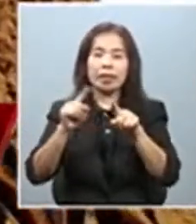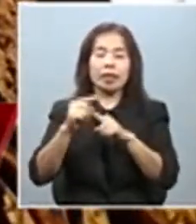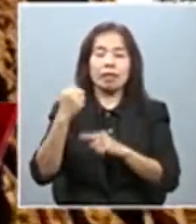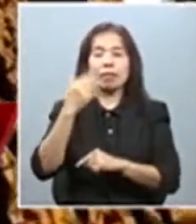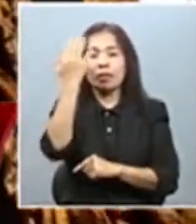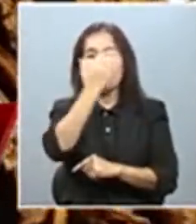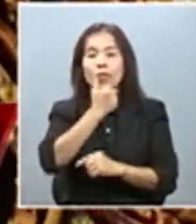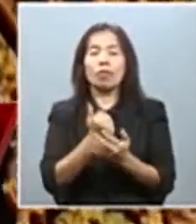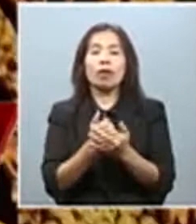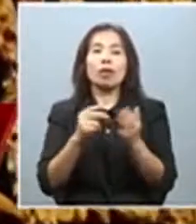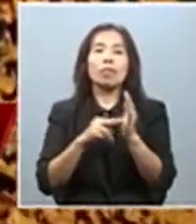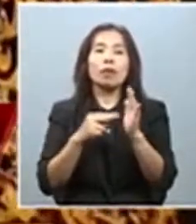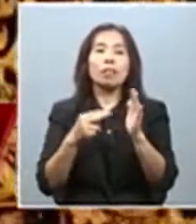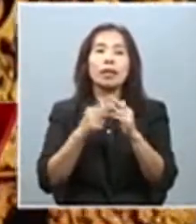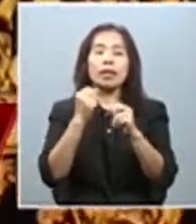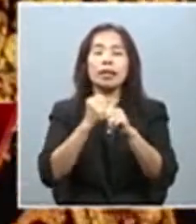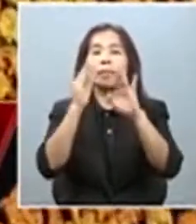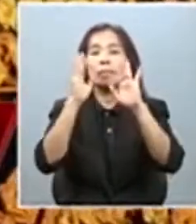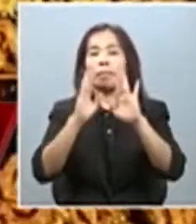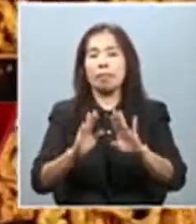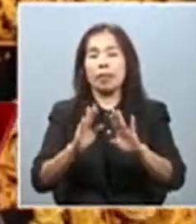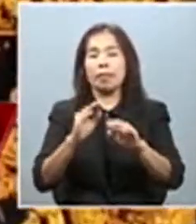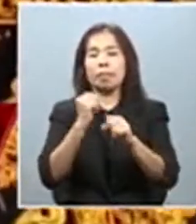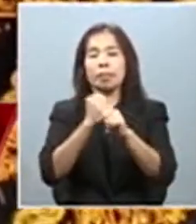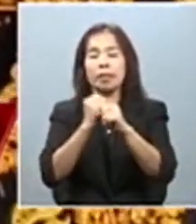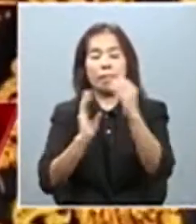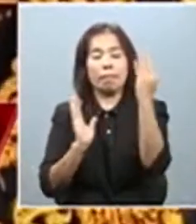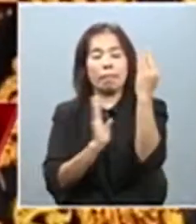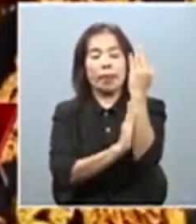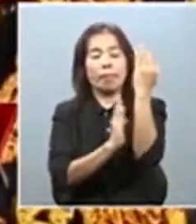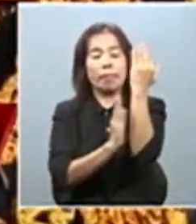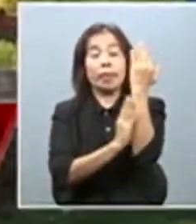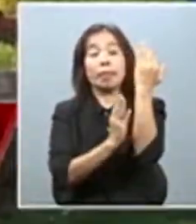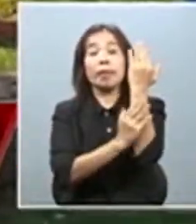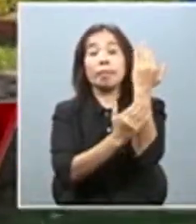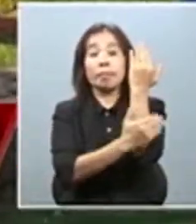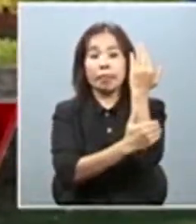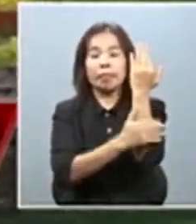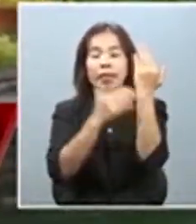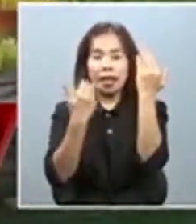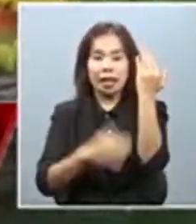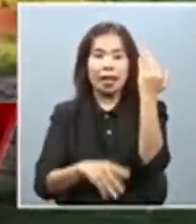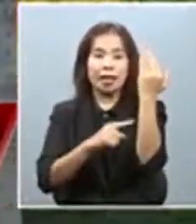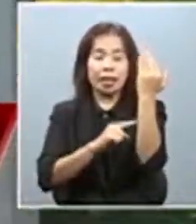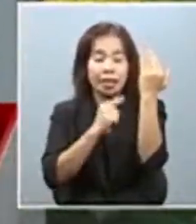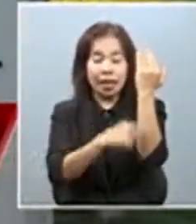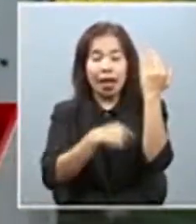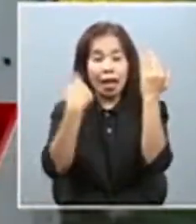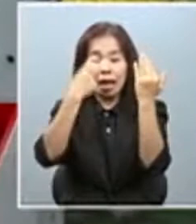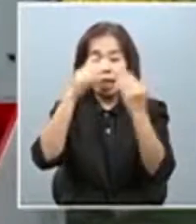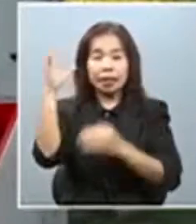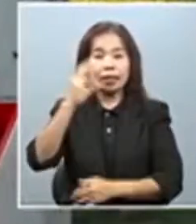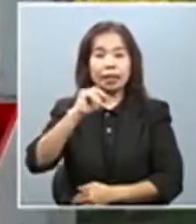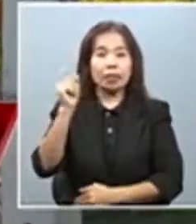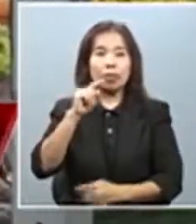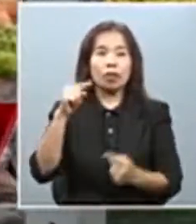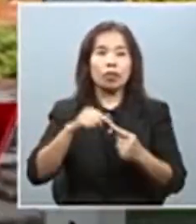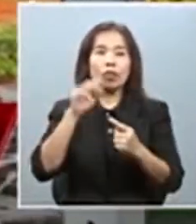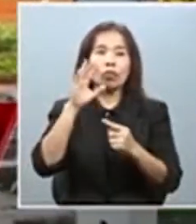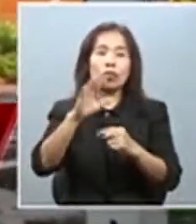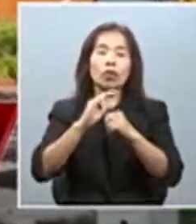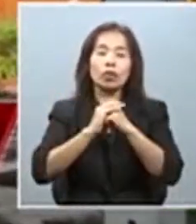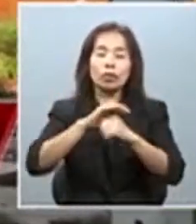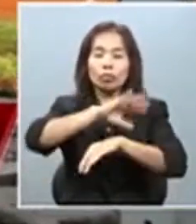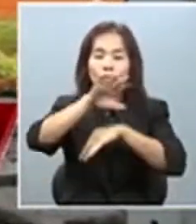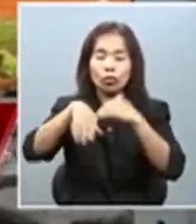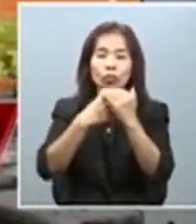นี่คือเขามีการพันรอบต้นไม้เลยนะฮะลวดลายเหล่านี้นะครับก็ได้รับอิทธิพลจากของผสมจีนจนมาเป็น